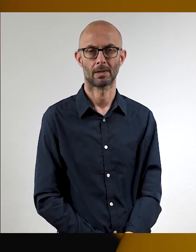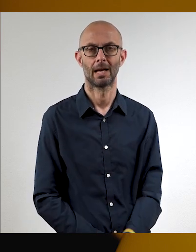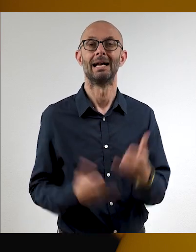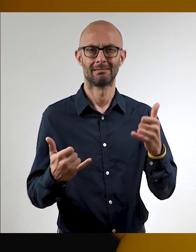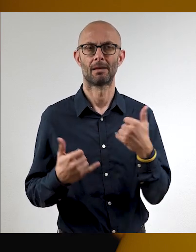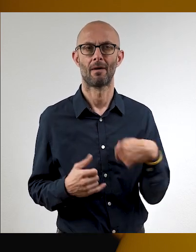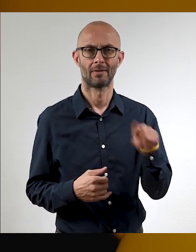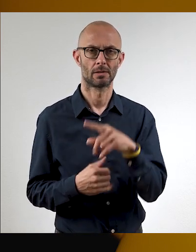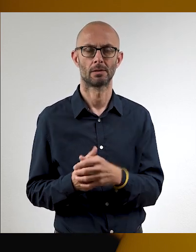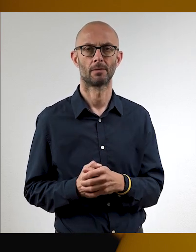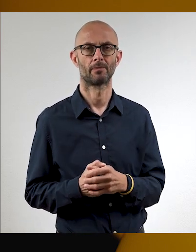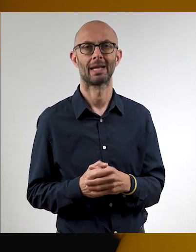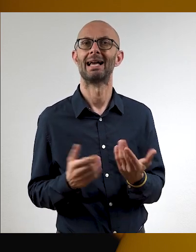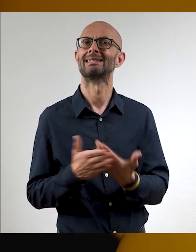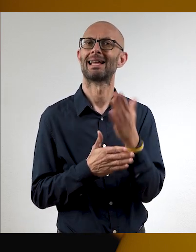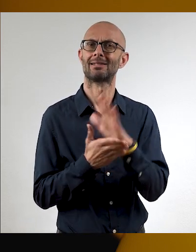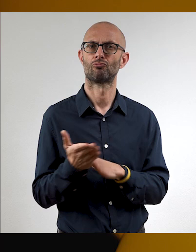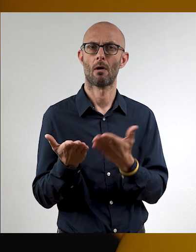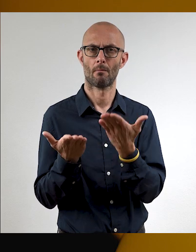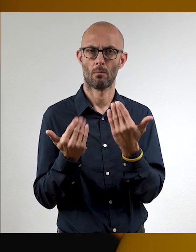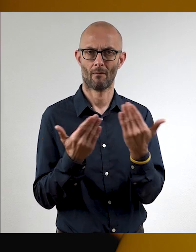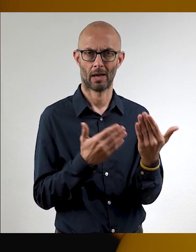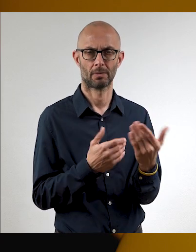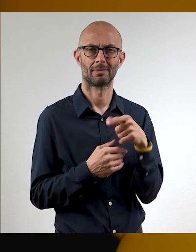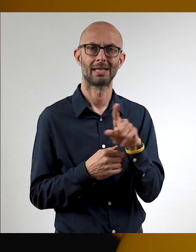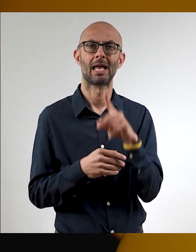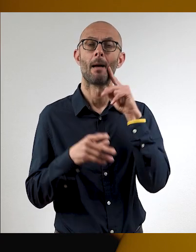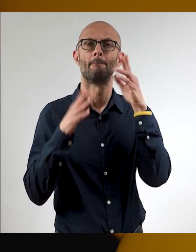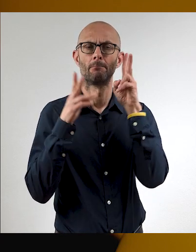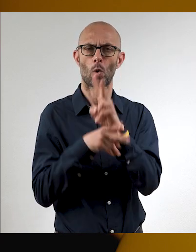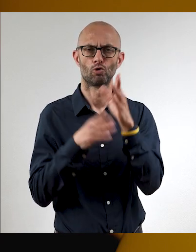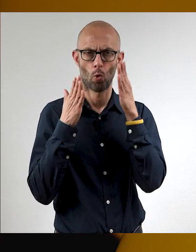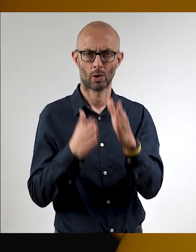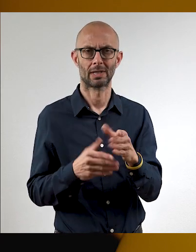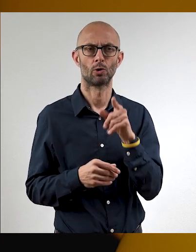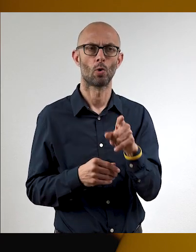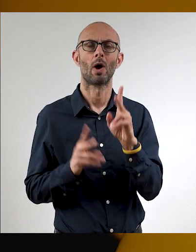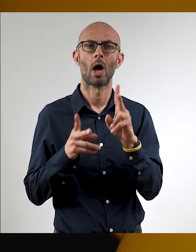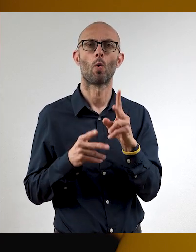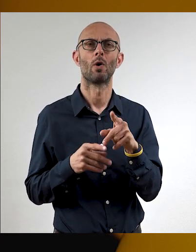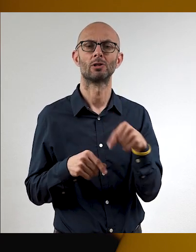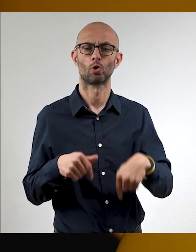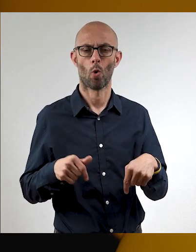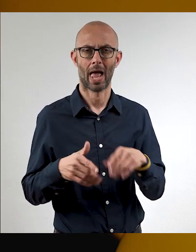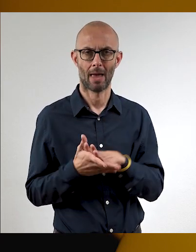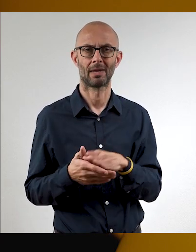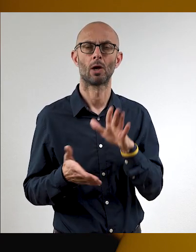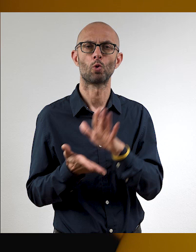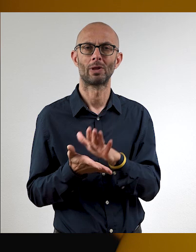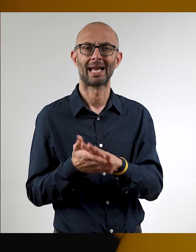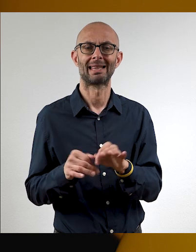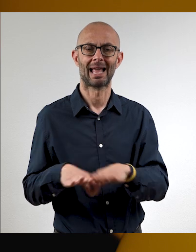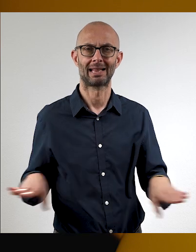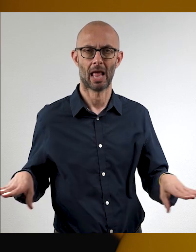In zdaj vas za začetek povabim, da ste pozorni na to, kako se z nogami